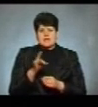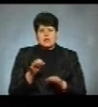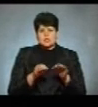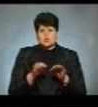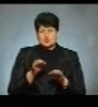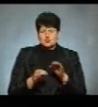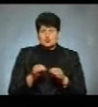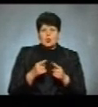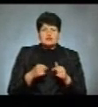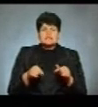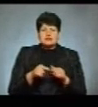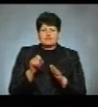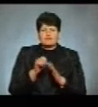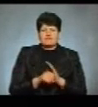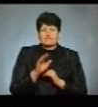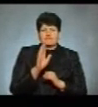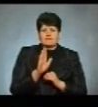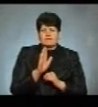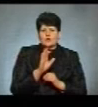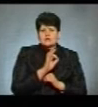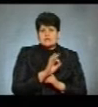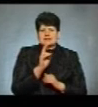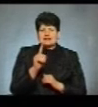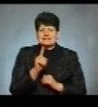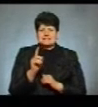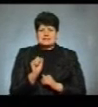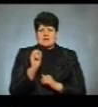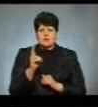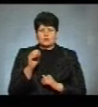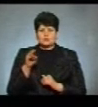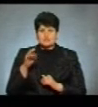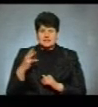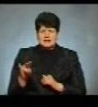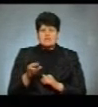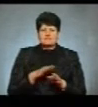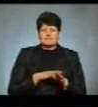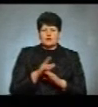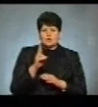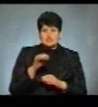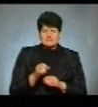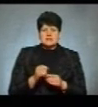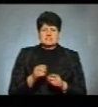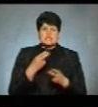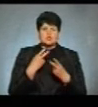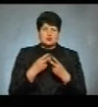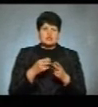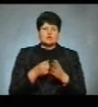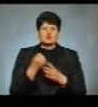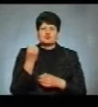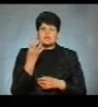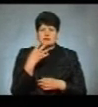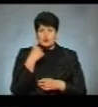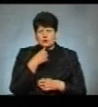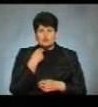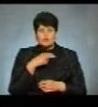року. Організатора вбивства Олександра Закутнього та одного із виконавців Максима Кондратенка засудили до 14 років позбавлення волі. На